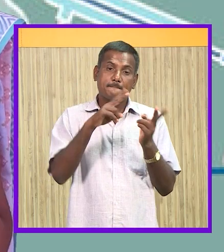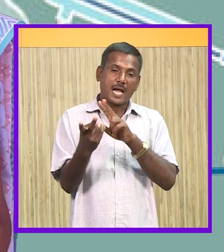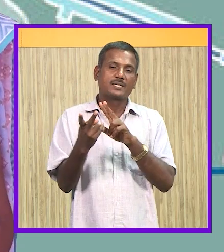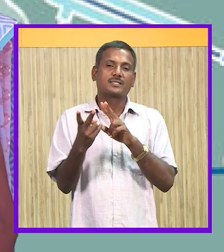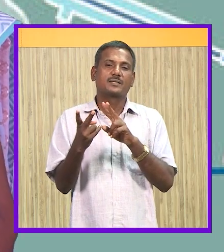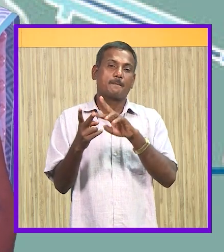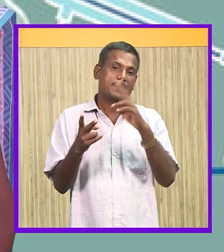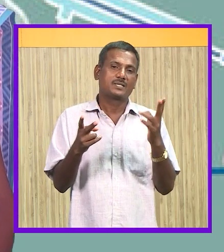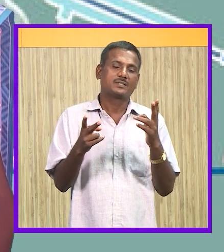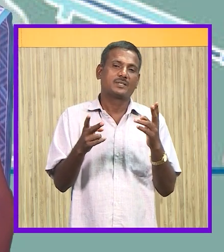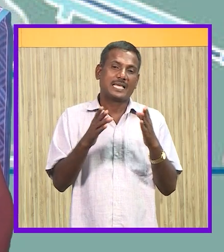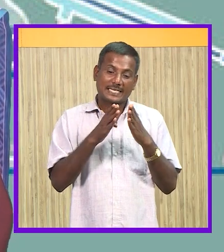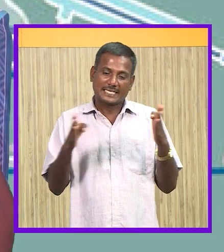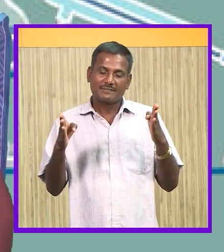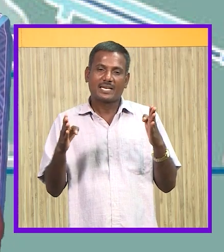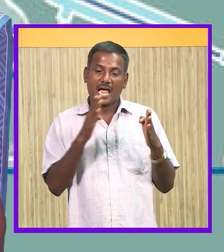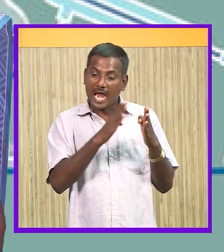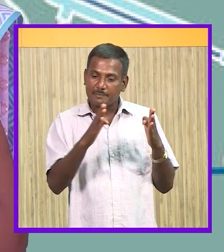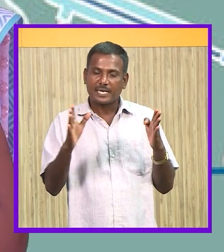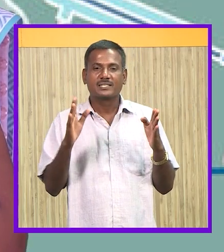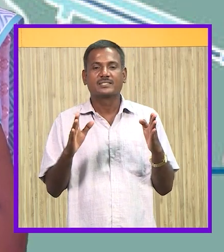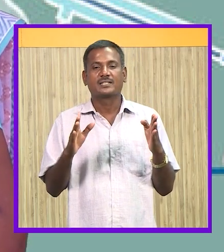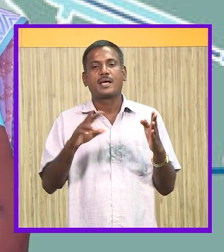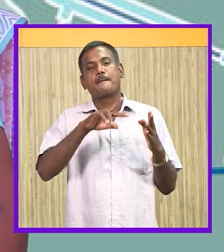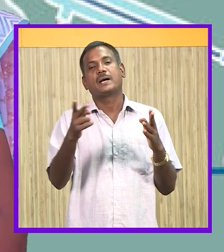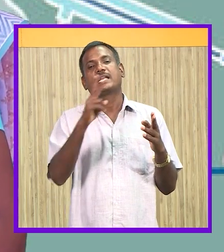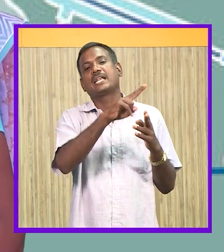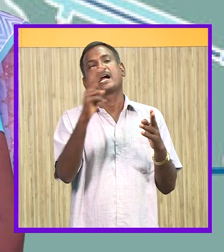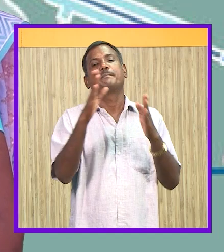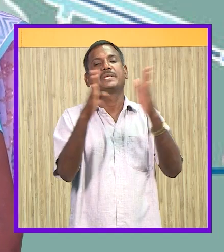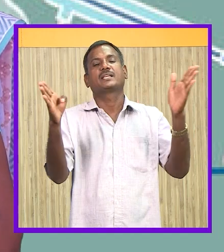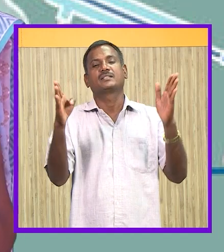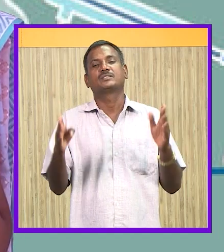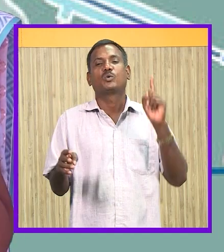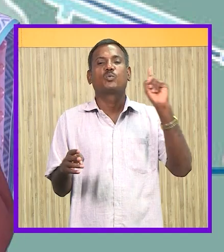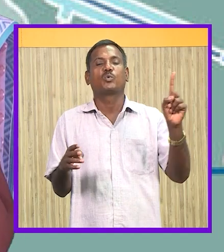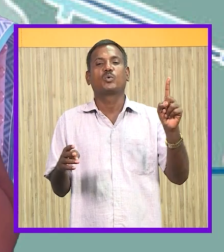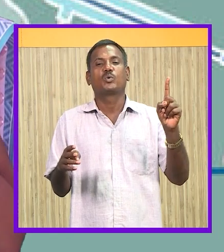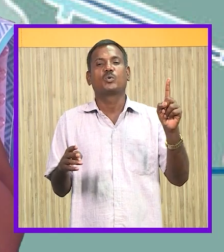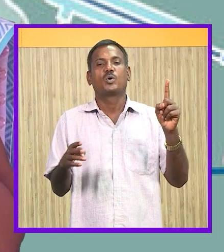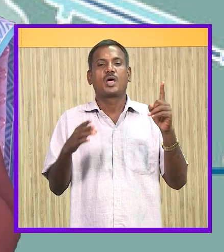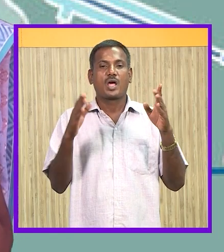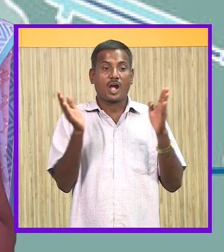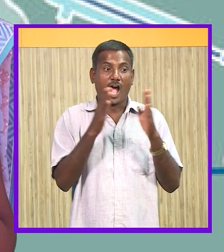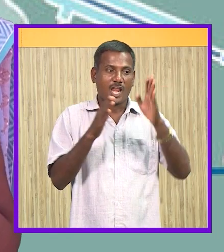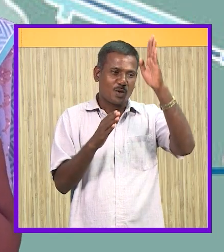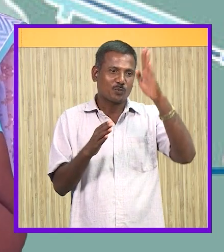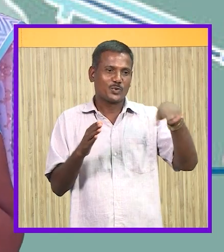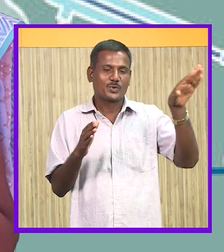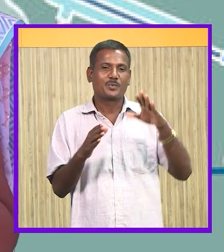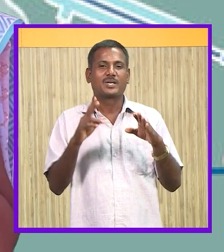மாற்றம் நிகழும் இடைவெளியின் அடிப்படையில் மாற்றத்தை இரண்டாக பிரிக்கலாம். ஒன்று கால ஒழுங்கு